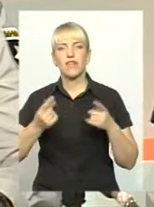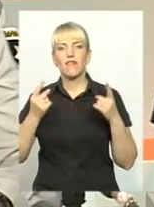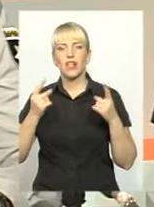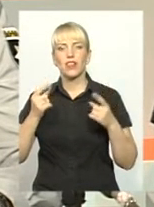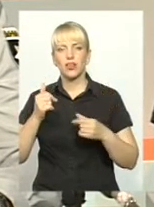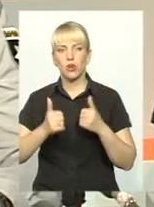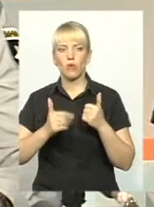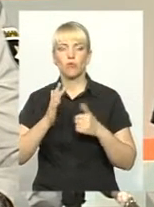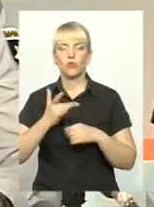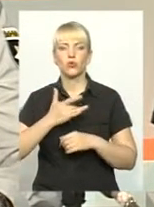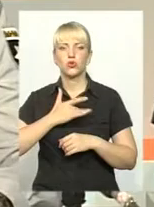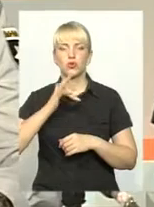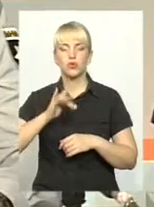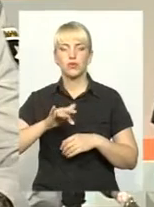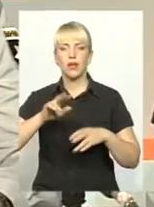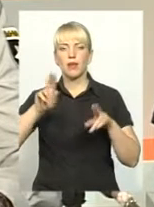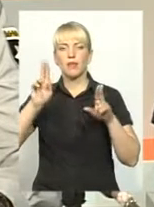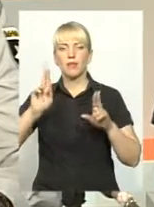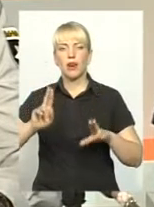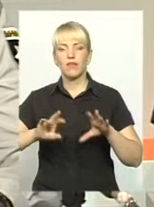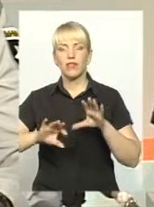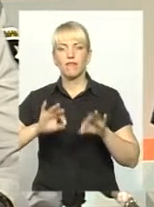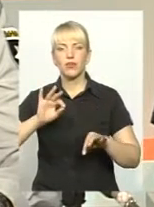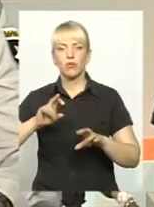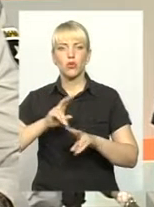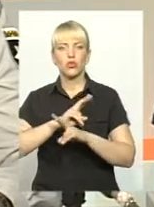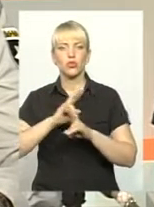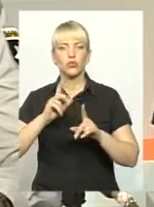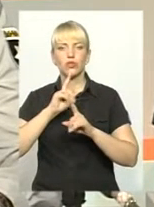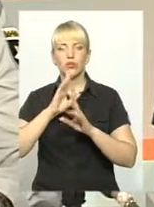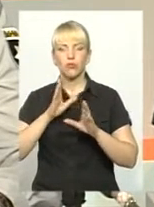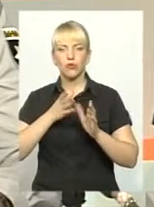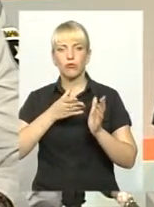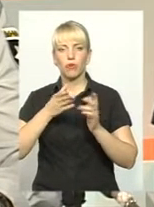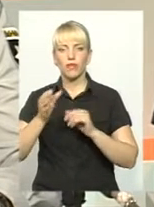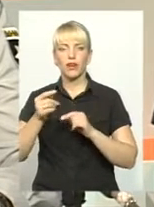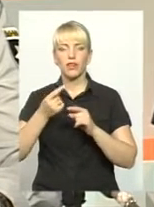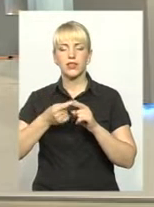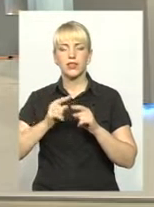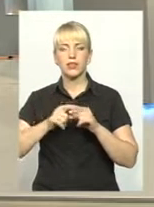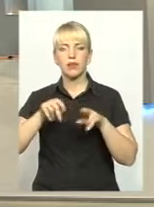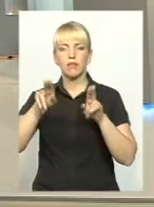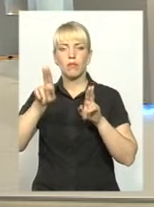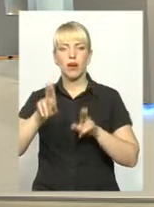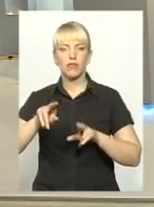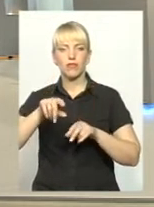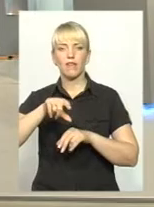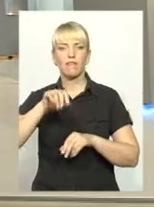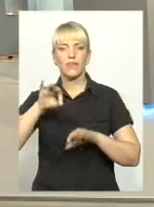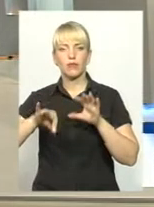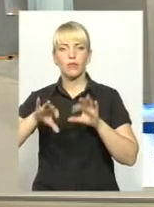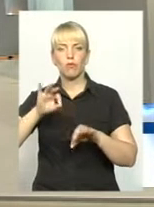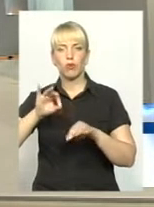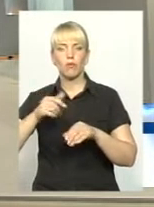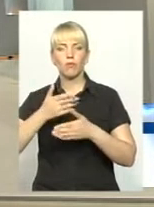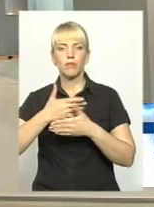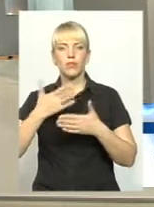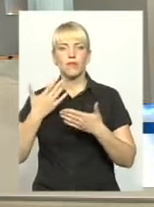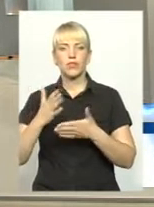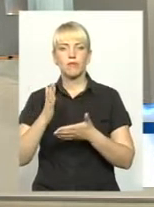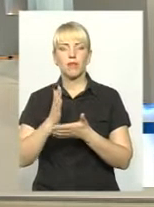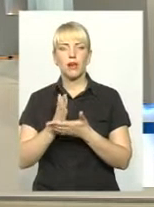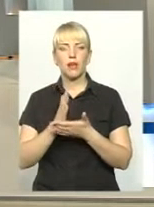будуть жорсткі правила відбору. І ніхто не буде впливати на ці правила відбору, тому що ми вже маємо практику набору